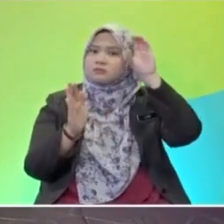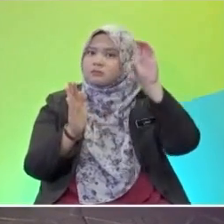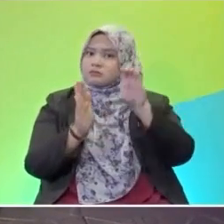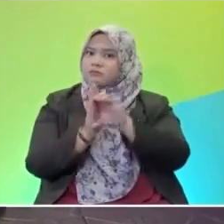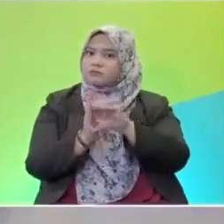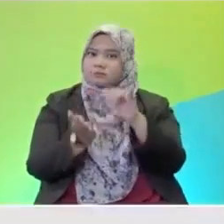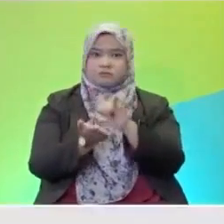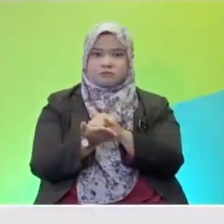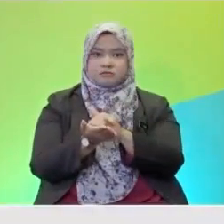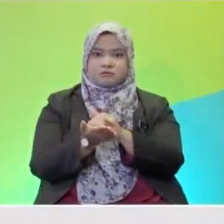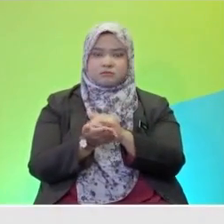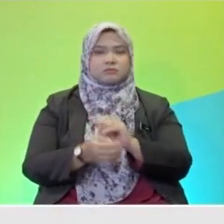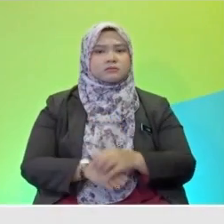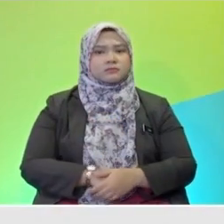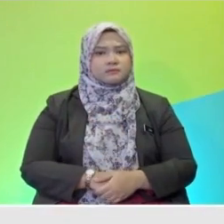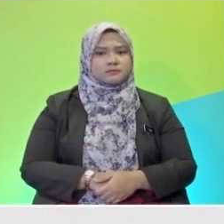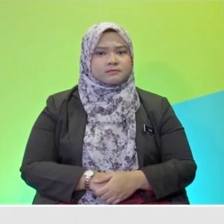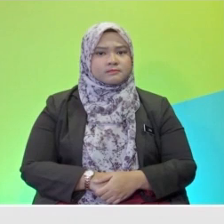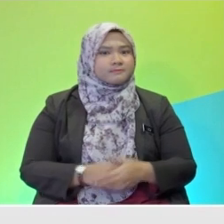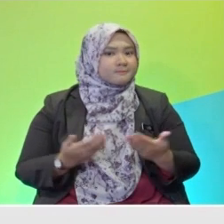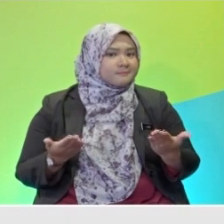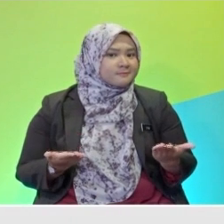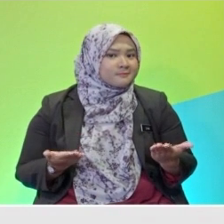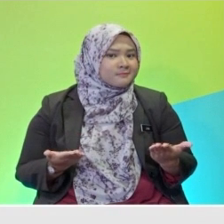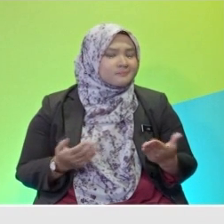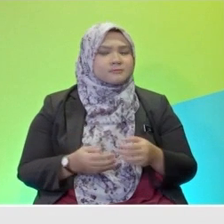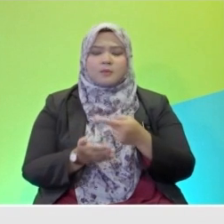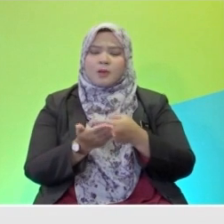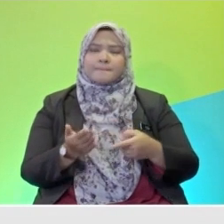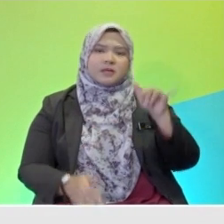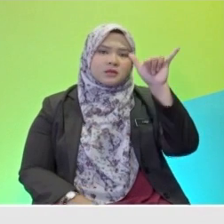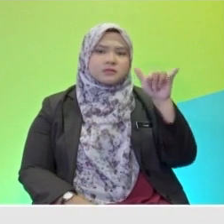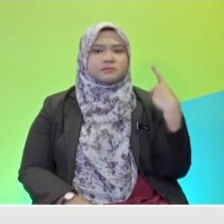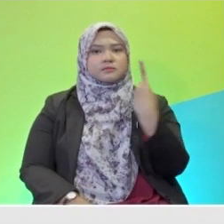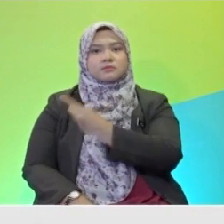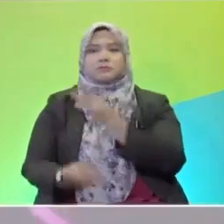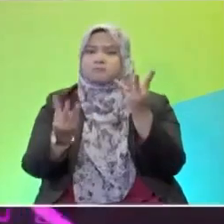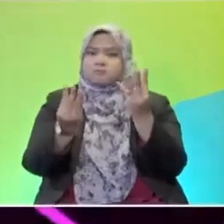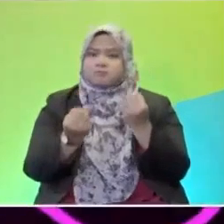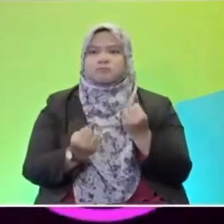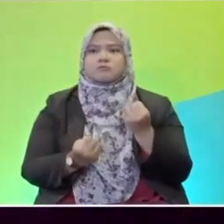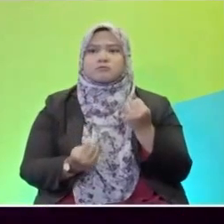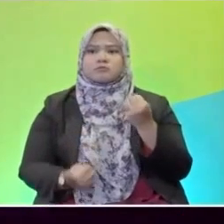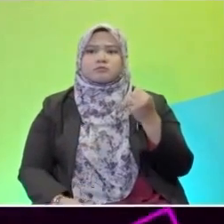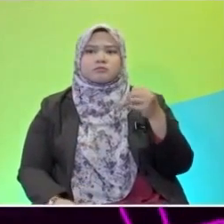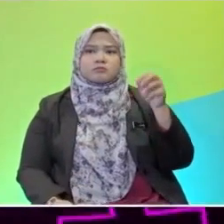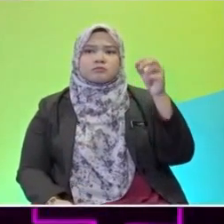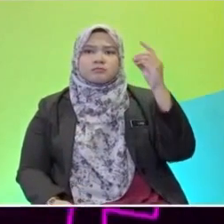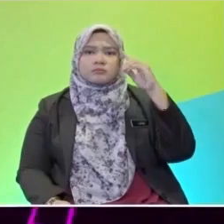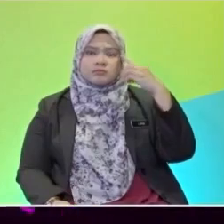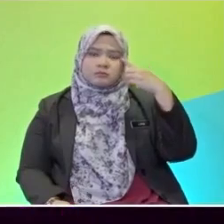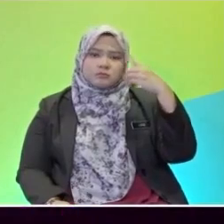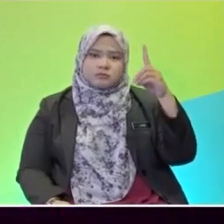cahaya ada give getah ada mata dan juga ada lilin yaitu yang e maksudnya kedudukannya lurus